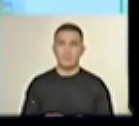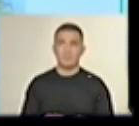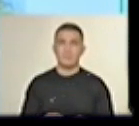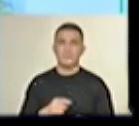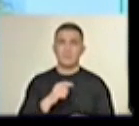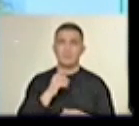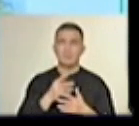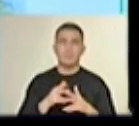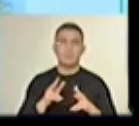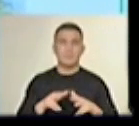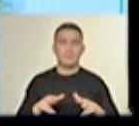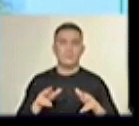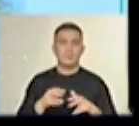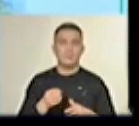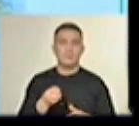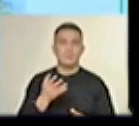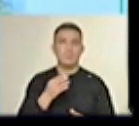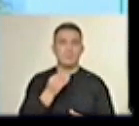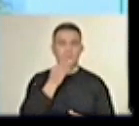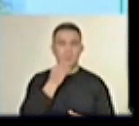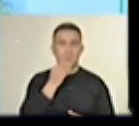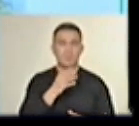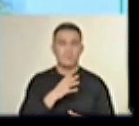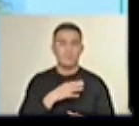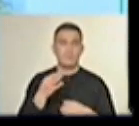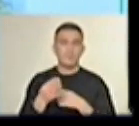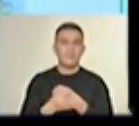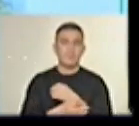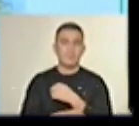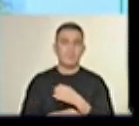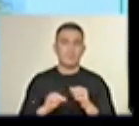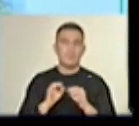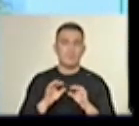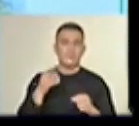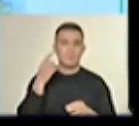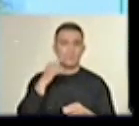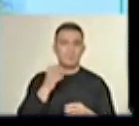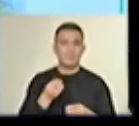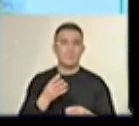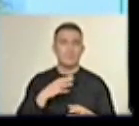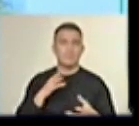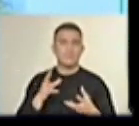Сколько лягушек съел журавль в конце рассказа?